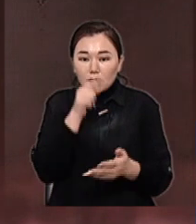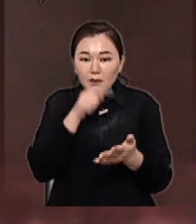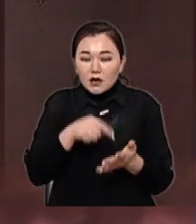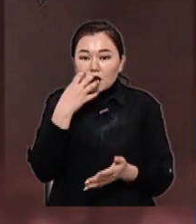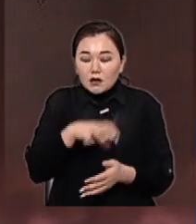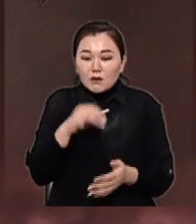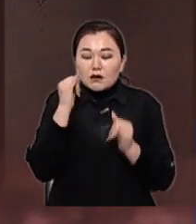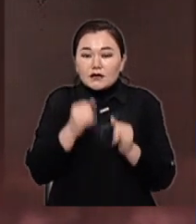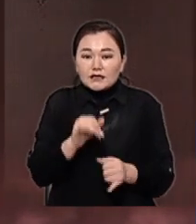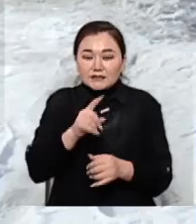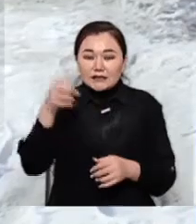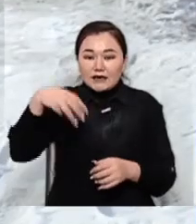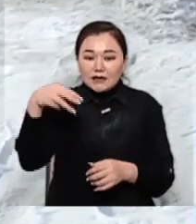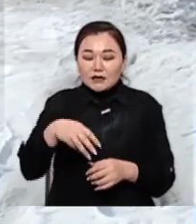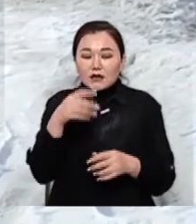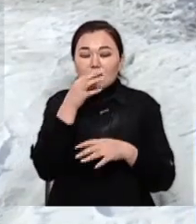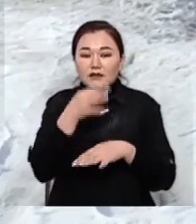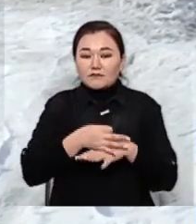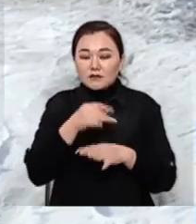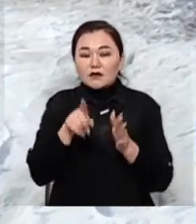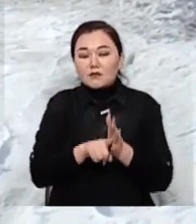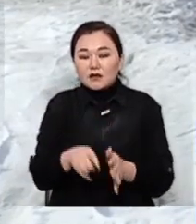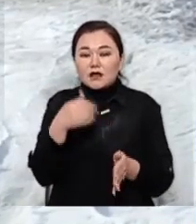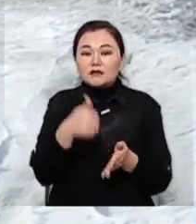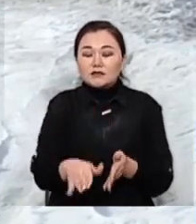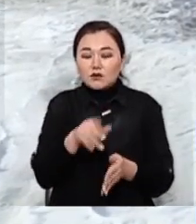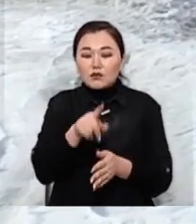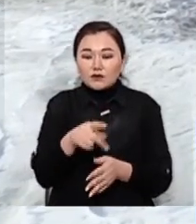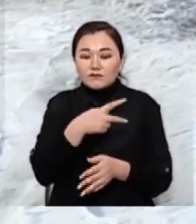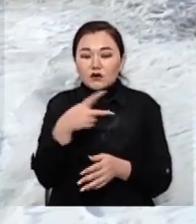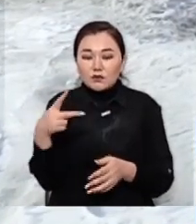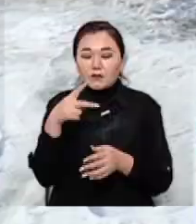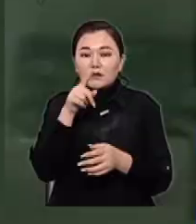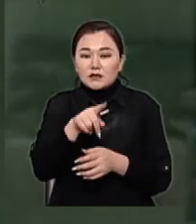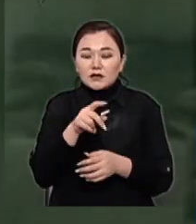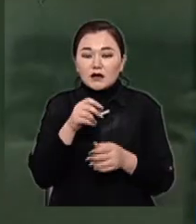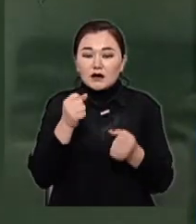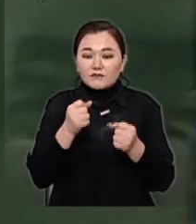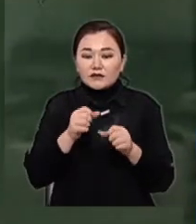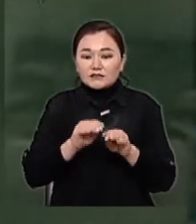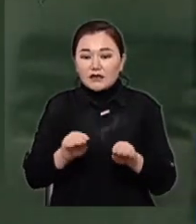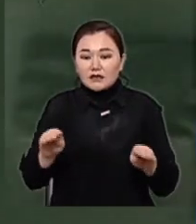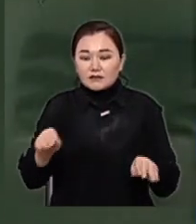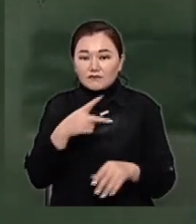под кипяток из крана. Нам комментарии в детсаду дать отказались. Находится он на 2-м этаже здания автостоянки.